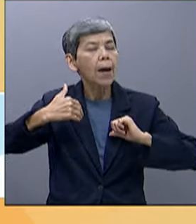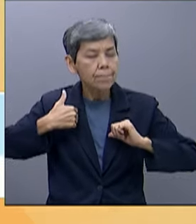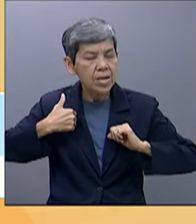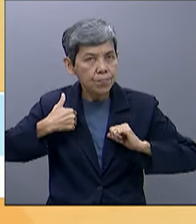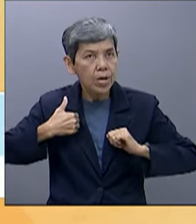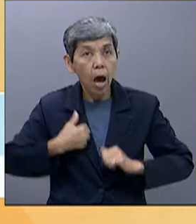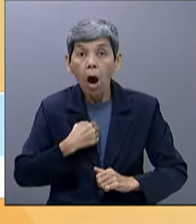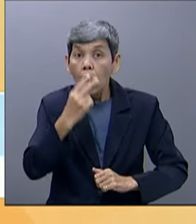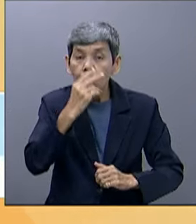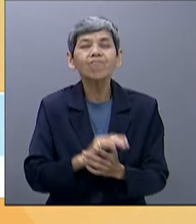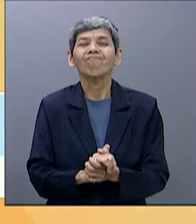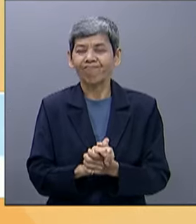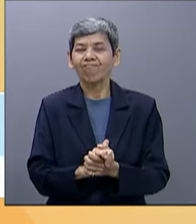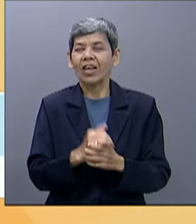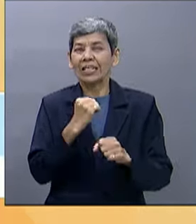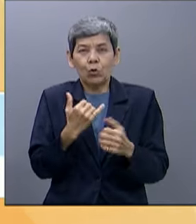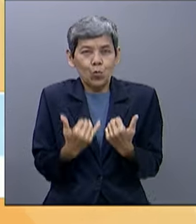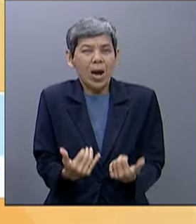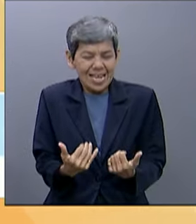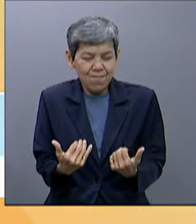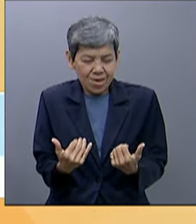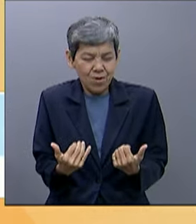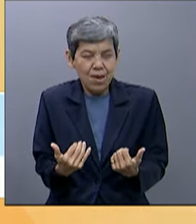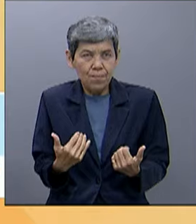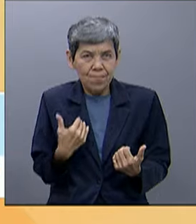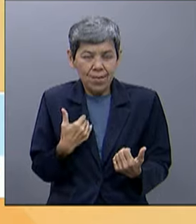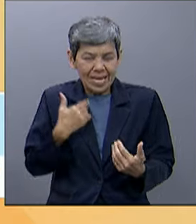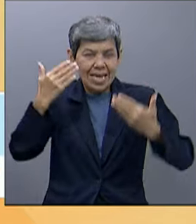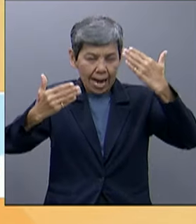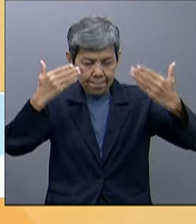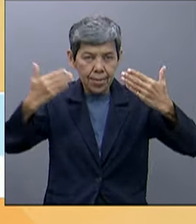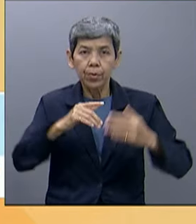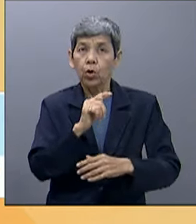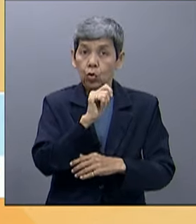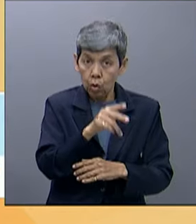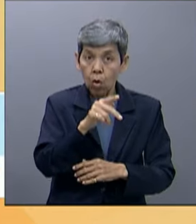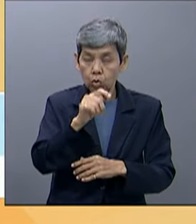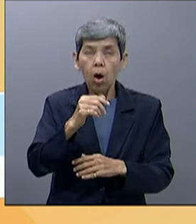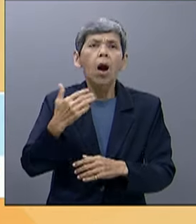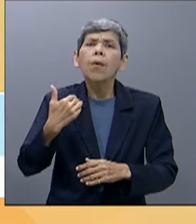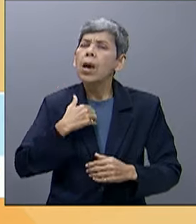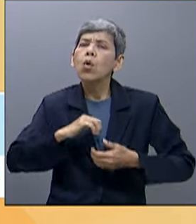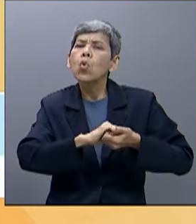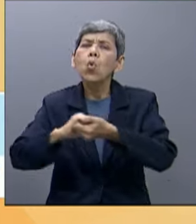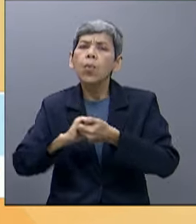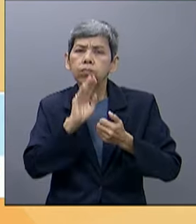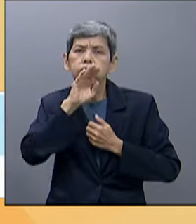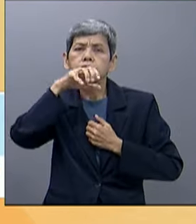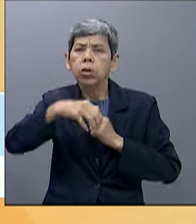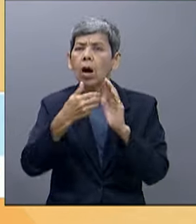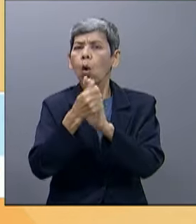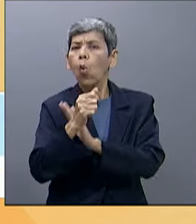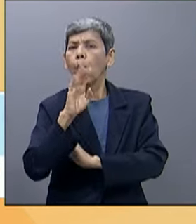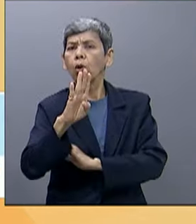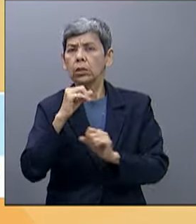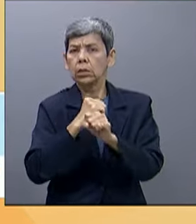ป็นถือว่าเป็นอีก1งานแล้วก็ในวันนี้ด้วยค่ะก็จะมีอีก1กิจกรรมที่ทรท.ด้วยร่วมกับเทศบาลนครอุบลราชธานี